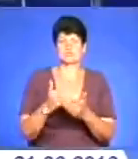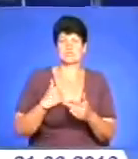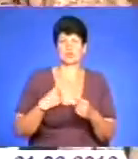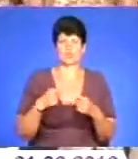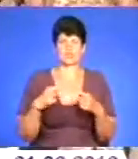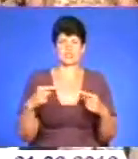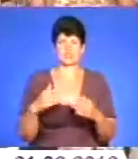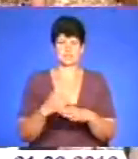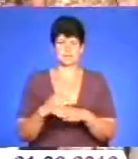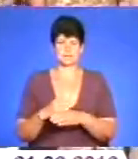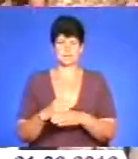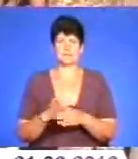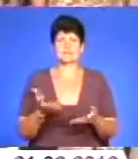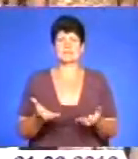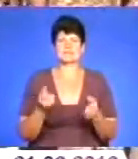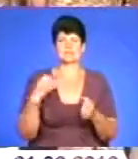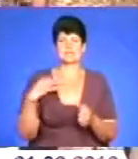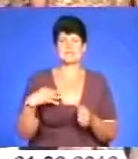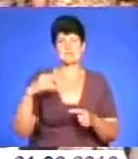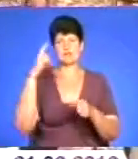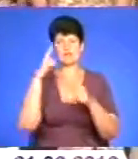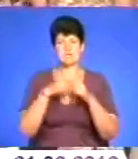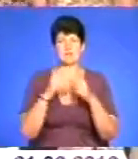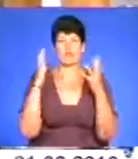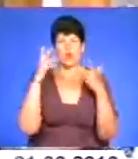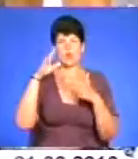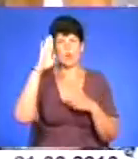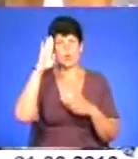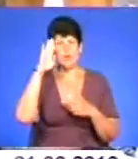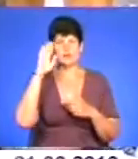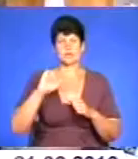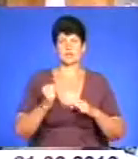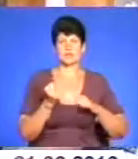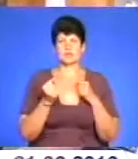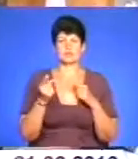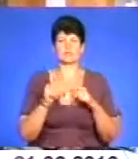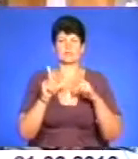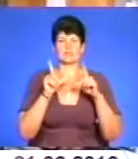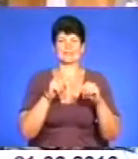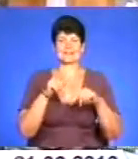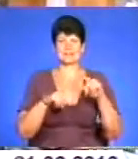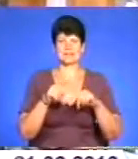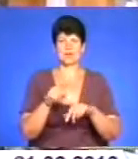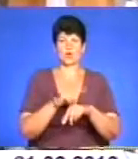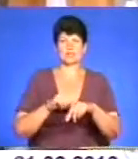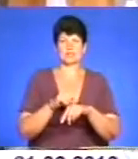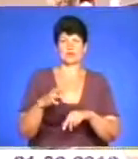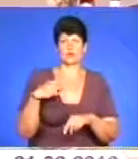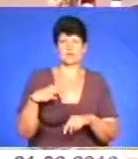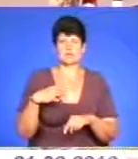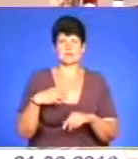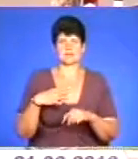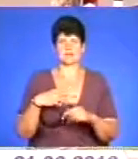частинах. Підтримати синів і братів, коханих і друзів з Тернопільщини вирушили рідні. Година очікування, і на плацу